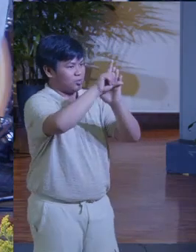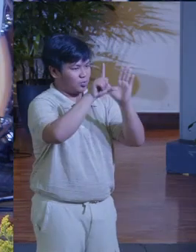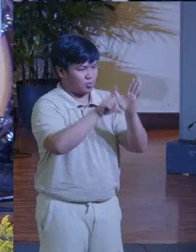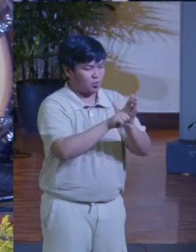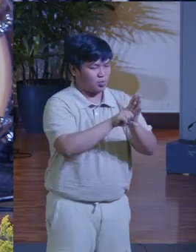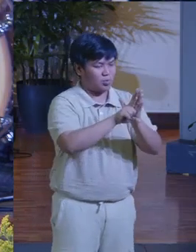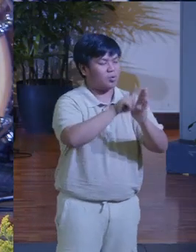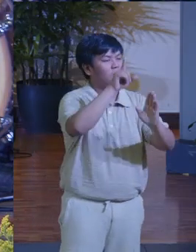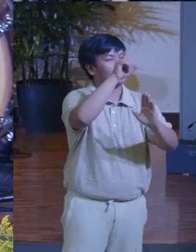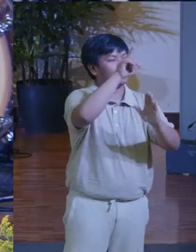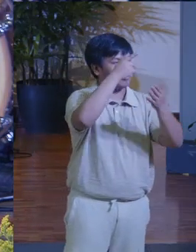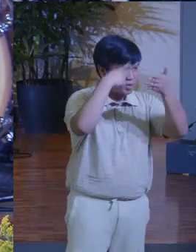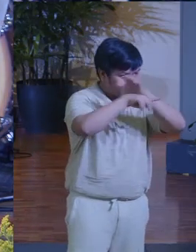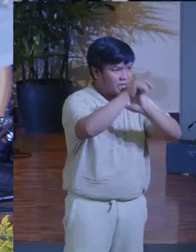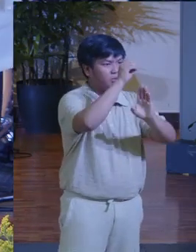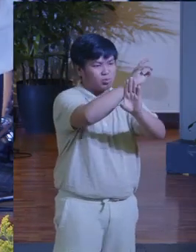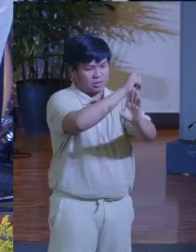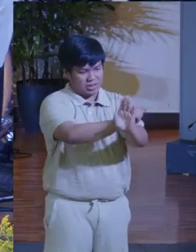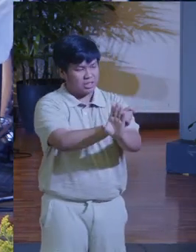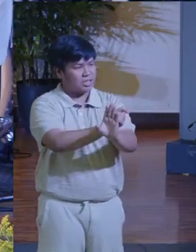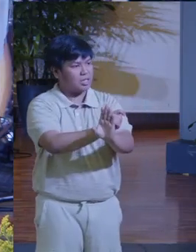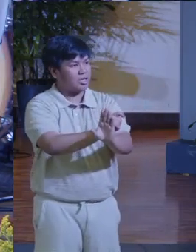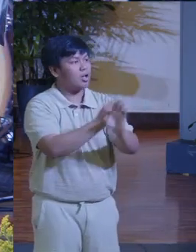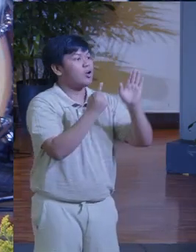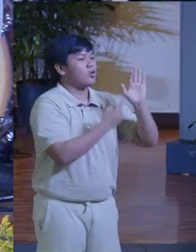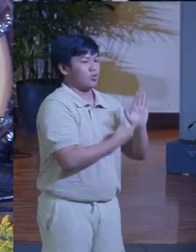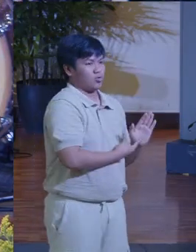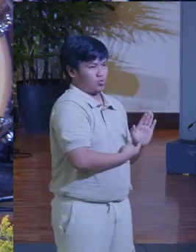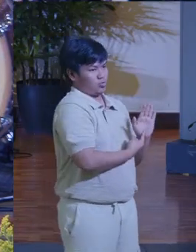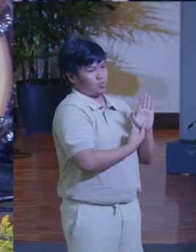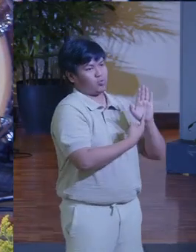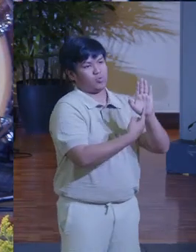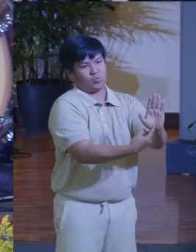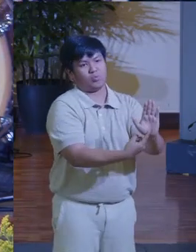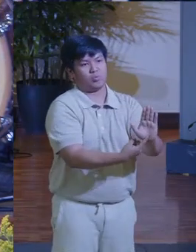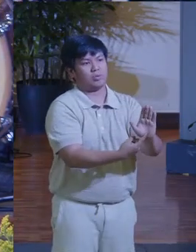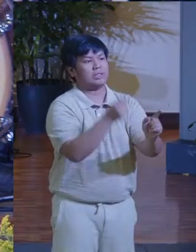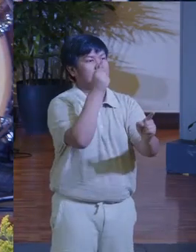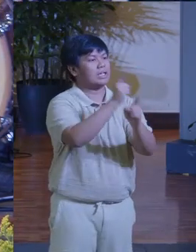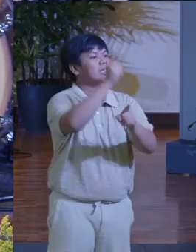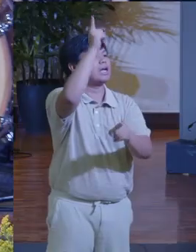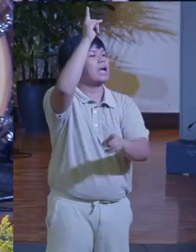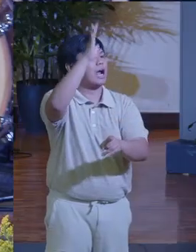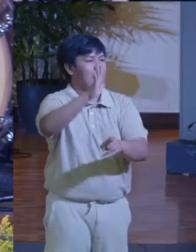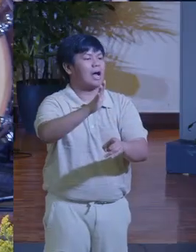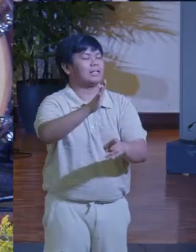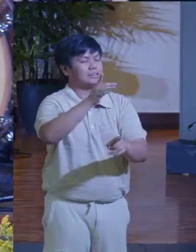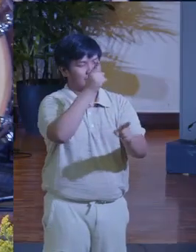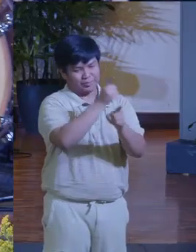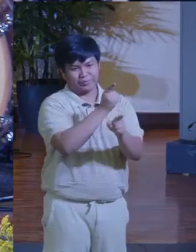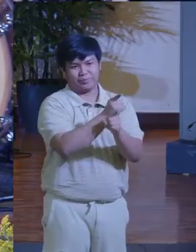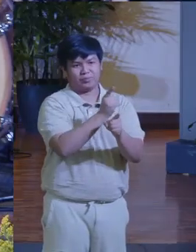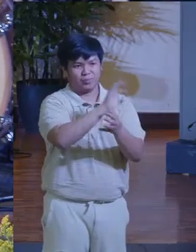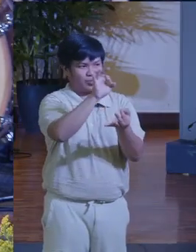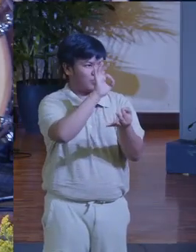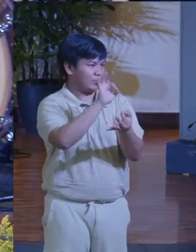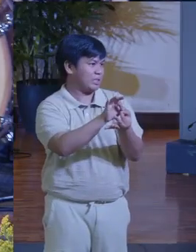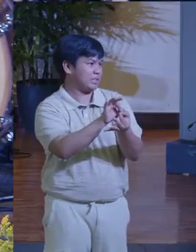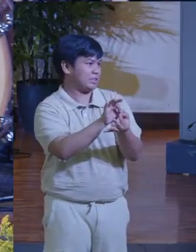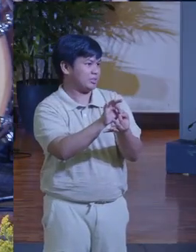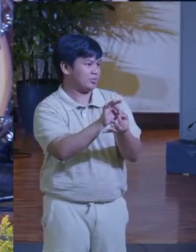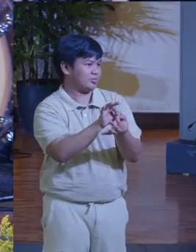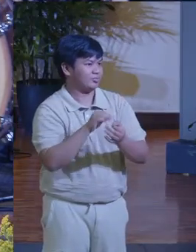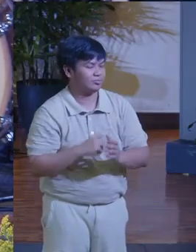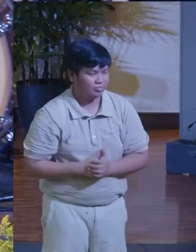or the Old Testament, ang Lumang Tipan, bear witness to it bear witness to the righteousness given by